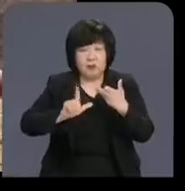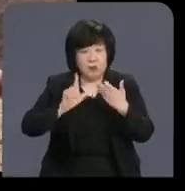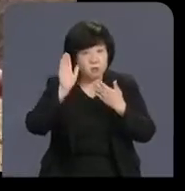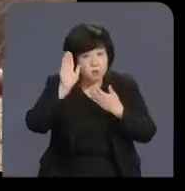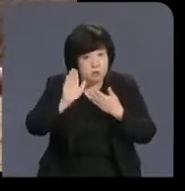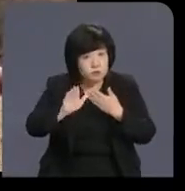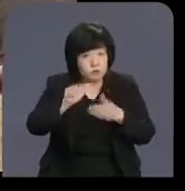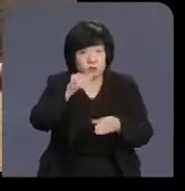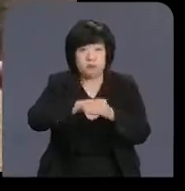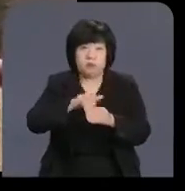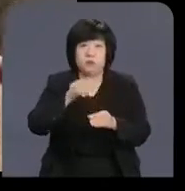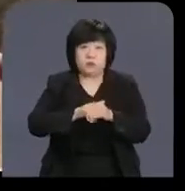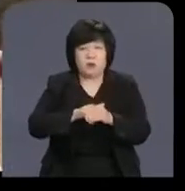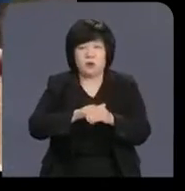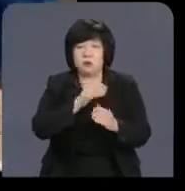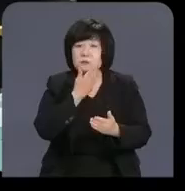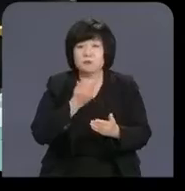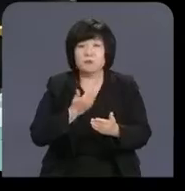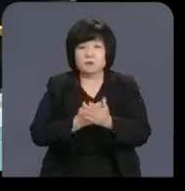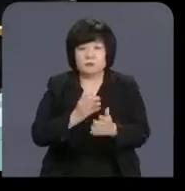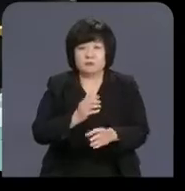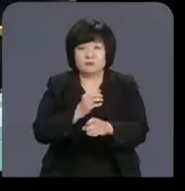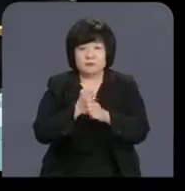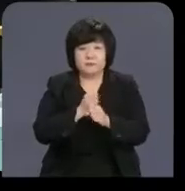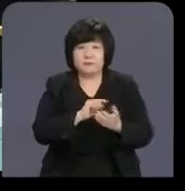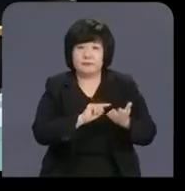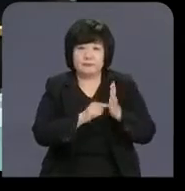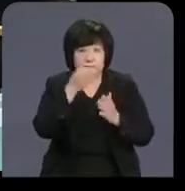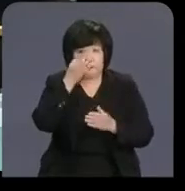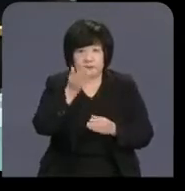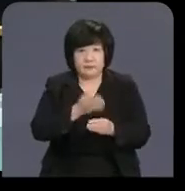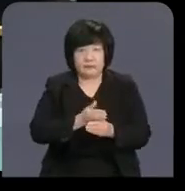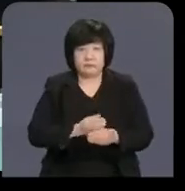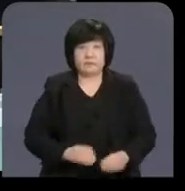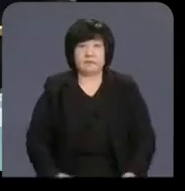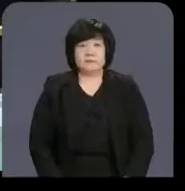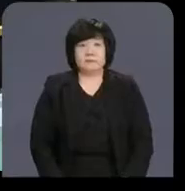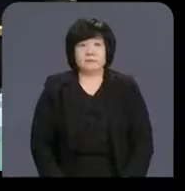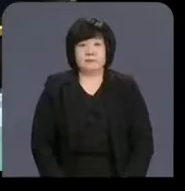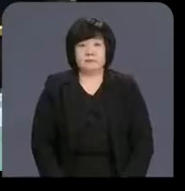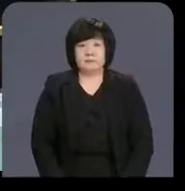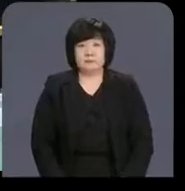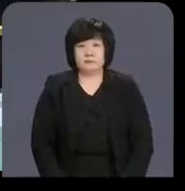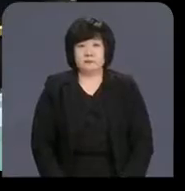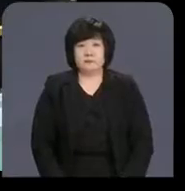보궐선거의 또 하나의 관전 포인트가 되고 있습니다. KBS 뉴스 정민규입니다.